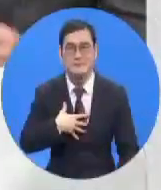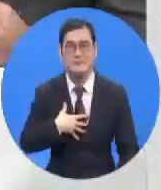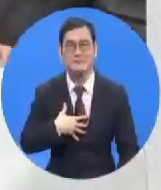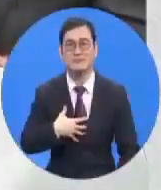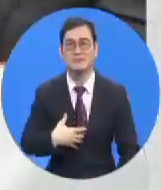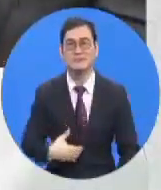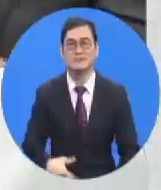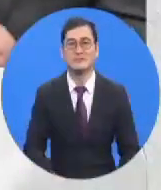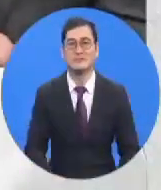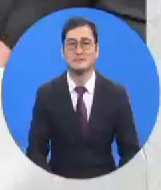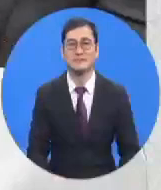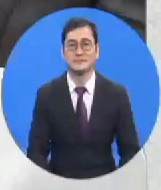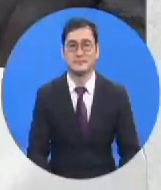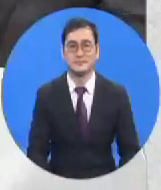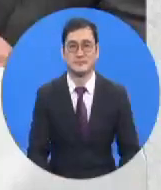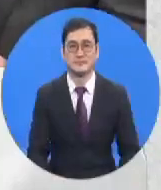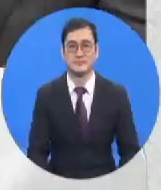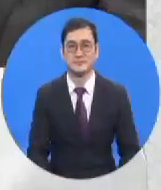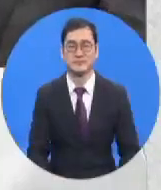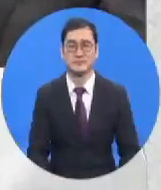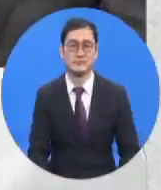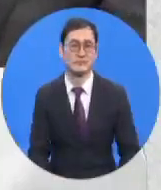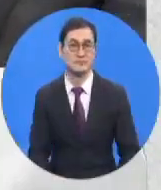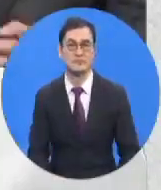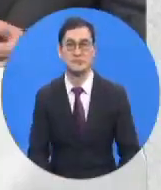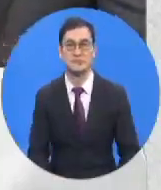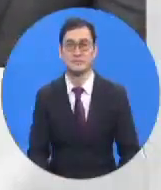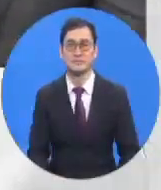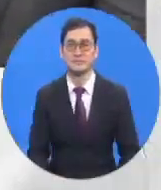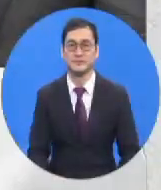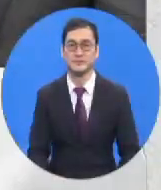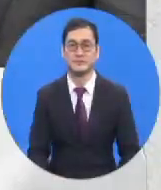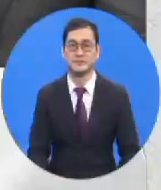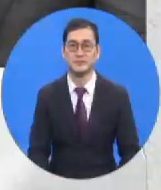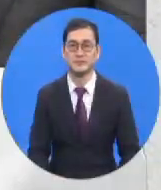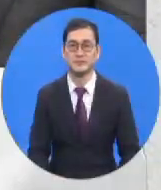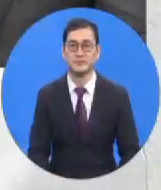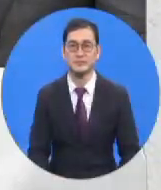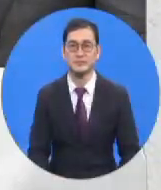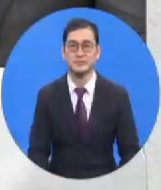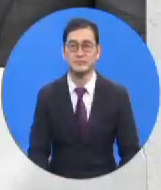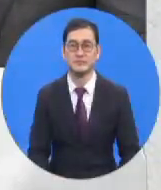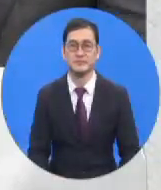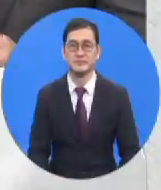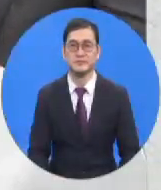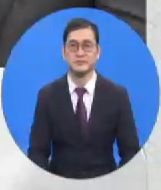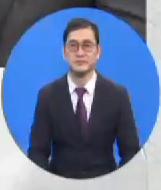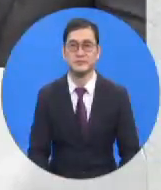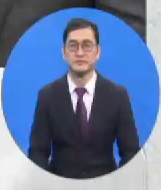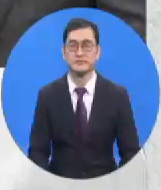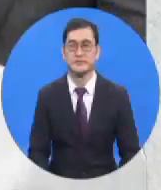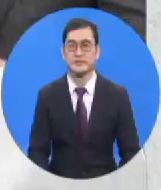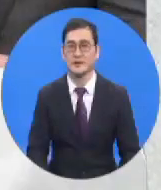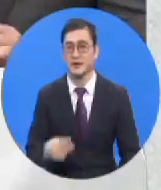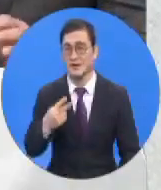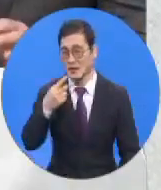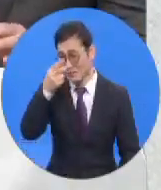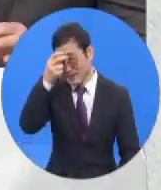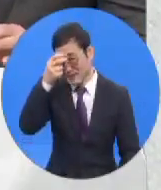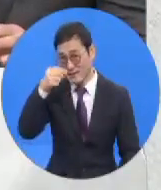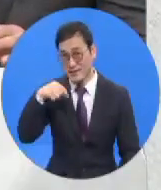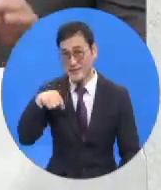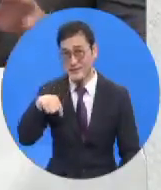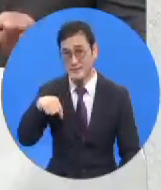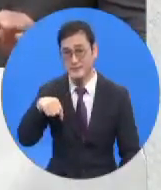봐주기 이제 상징적인 사건으로 지목을 해가지고 오랫동안 붙들고 있었는데, 거기에 이제 뭐 관여했던